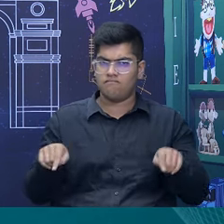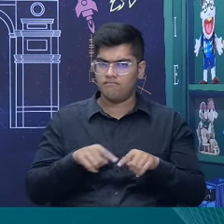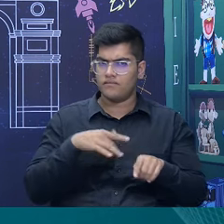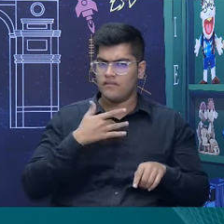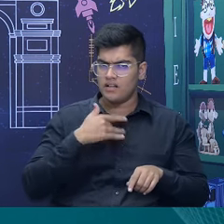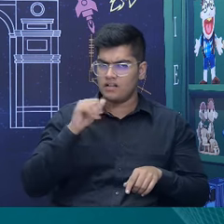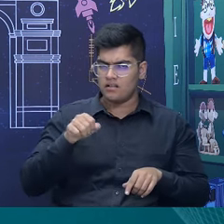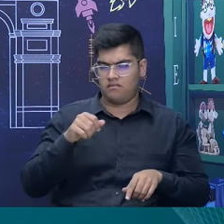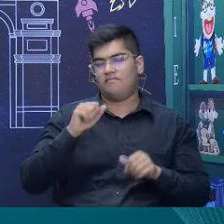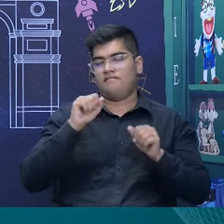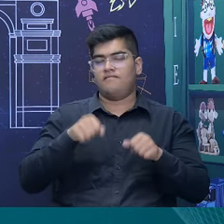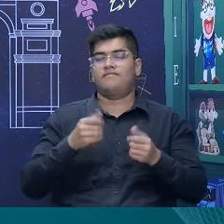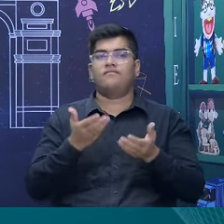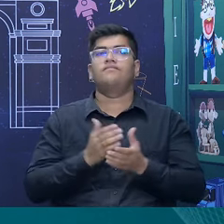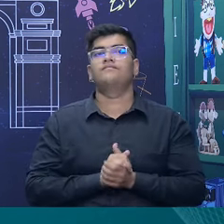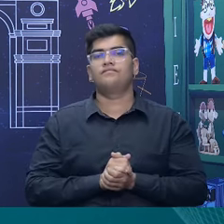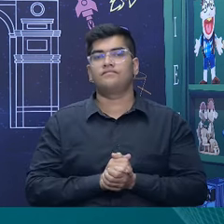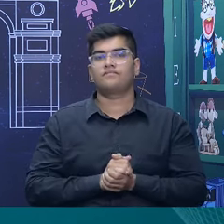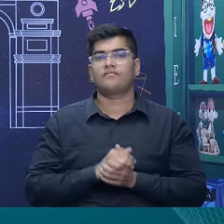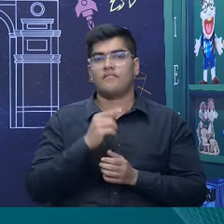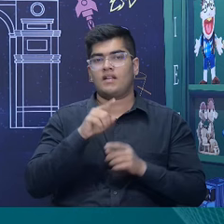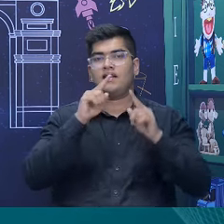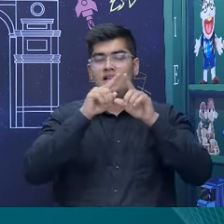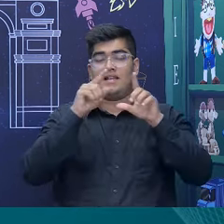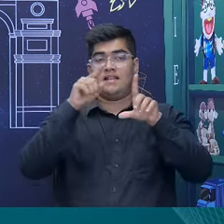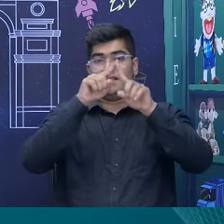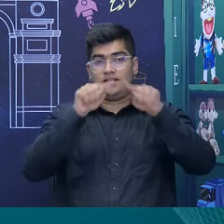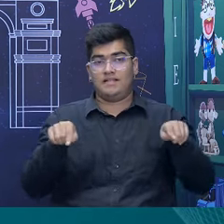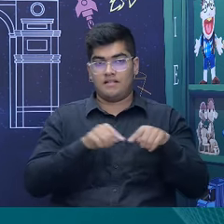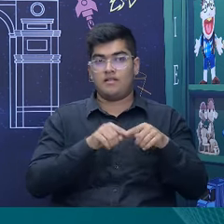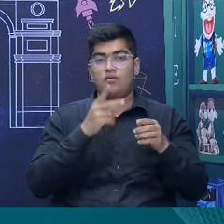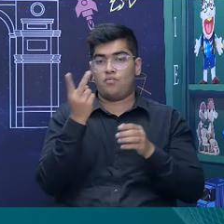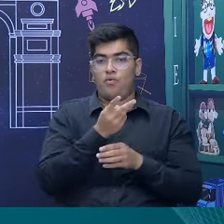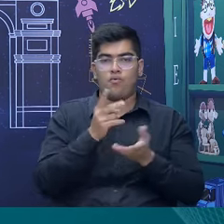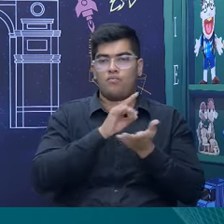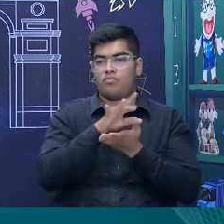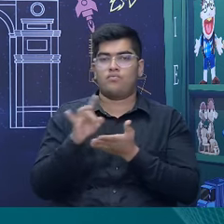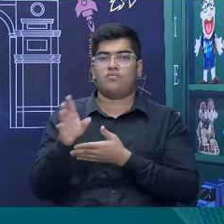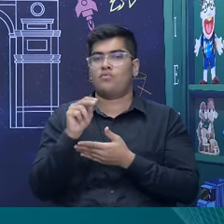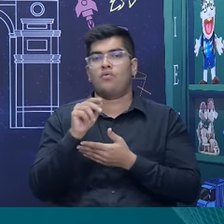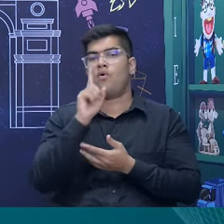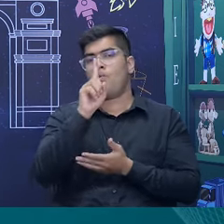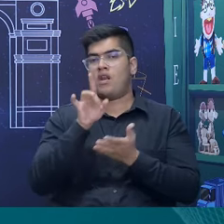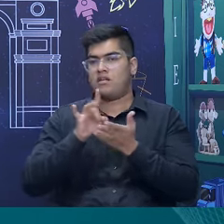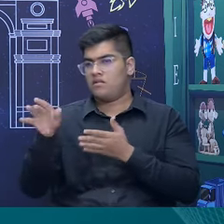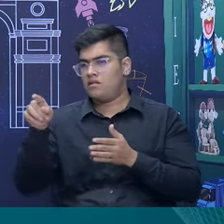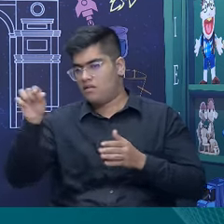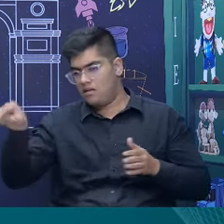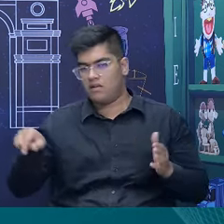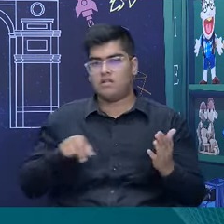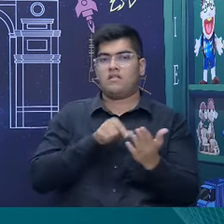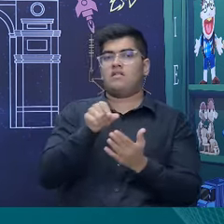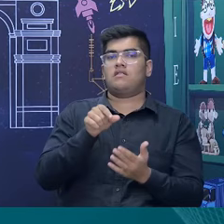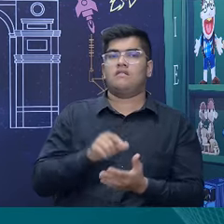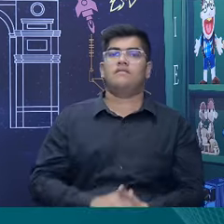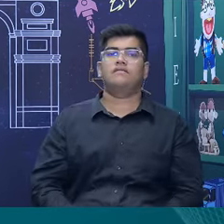यस मैम यह एक ही ट्रायंगल को हटाना था यहां पर इस वाले जैसे इस वाले कागज